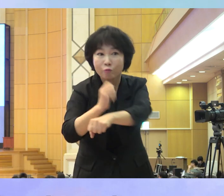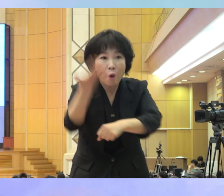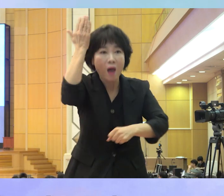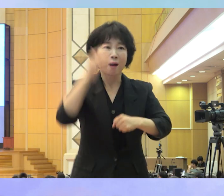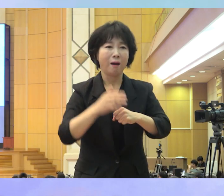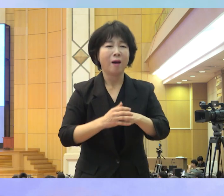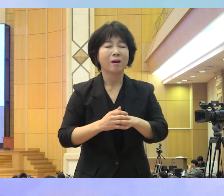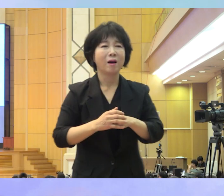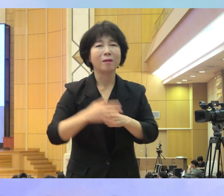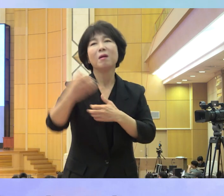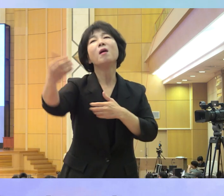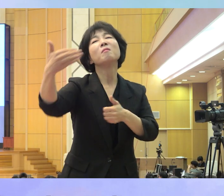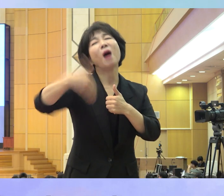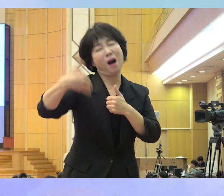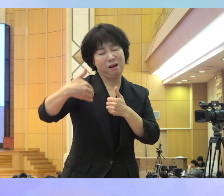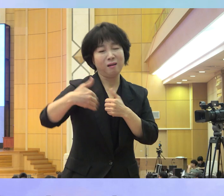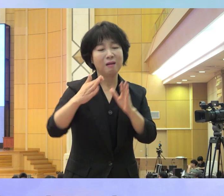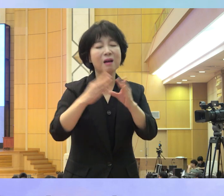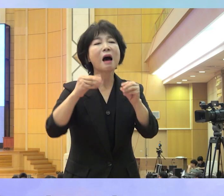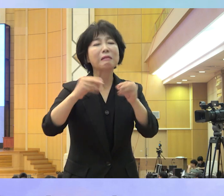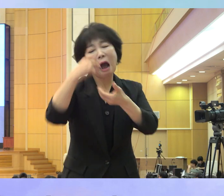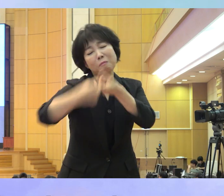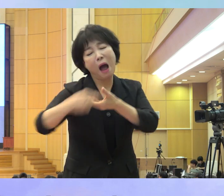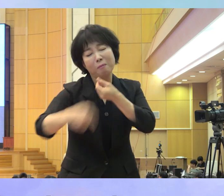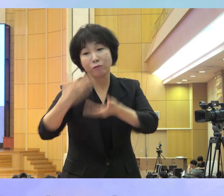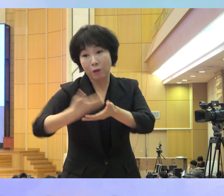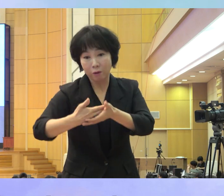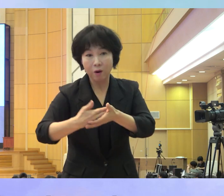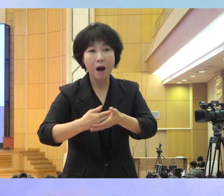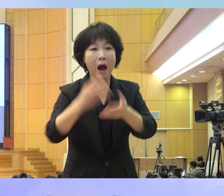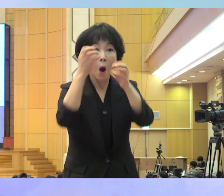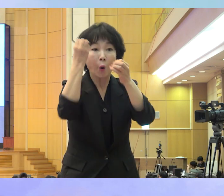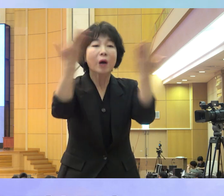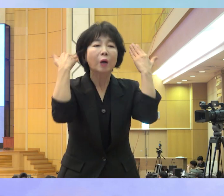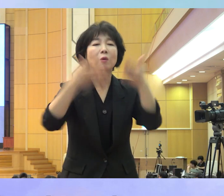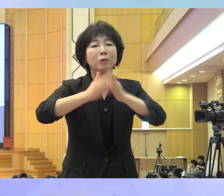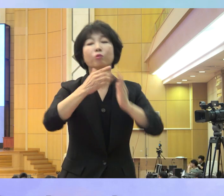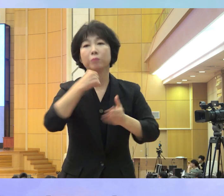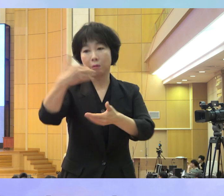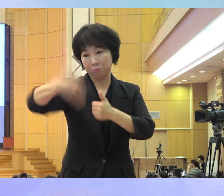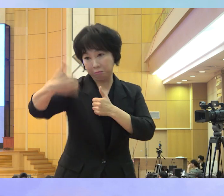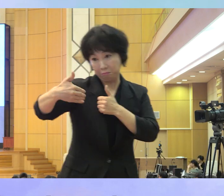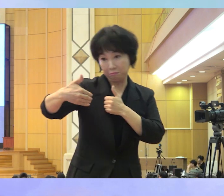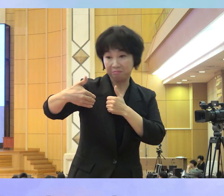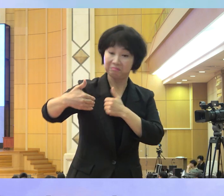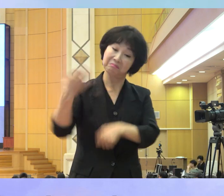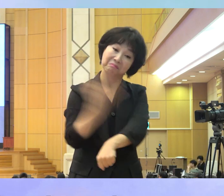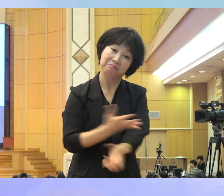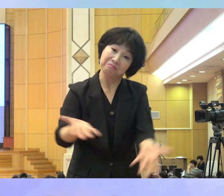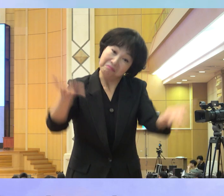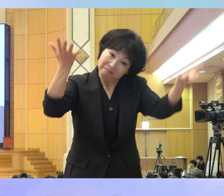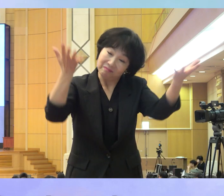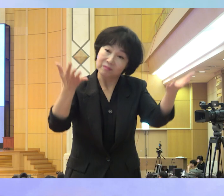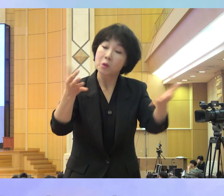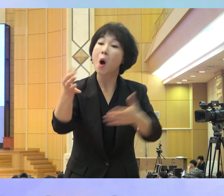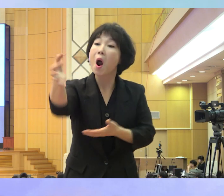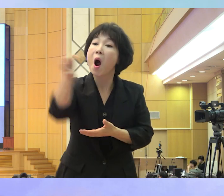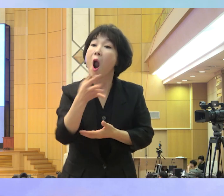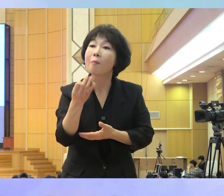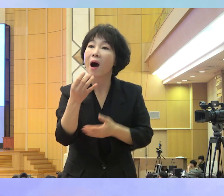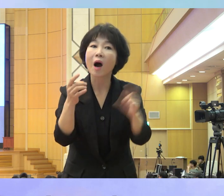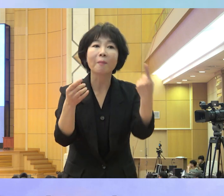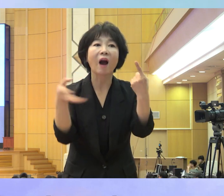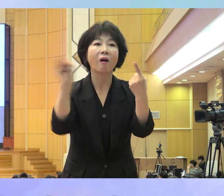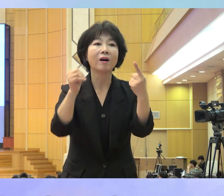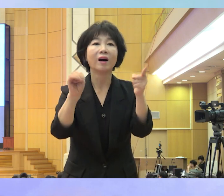여기다가 고등학교를 세우려고 그럽니다. 이래서 이제 팔고, 그래가지고 100억을 받아가지고